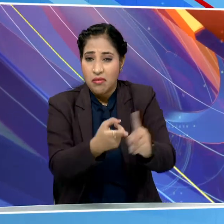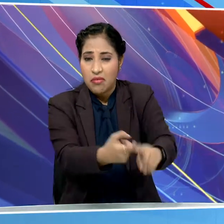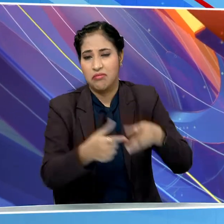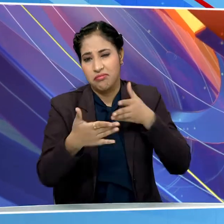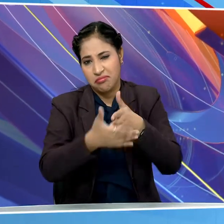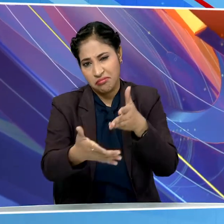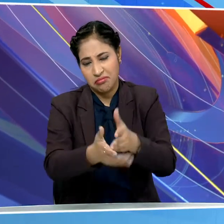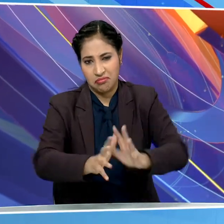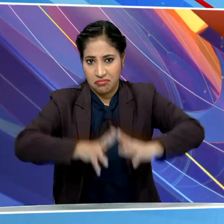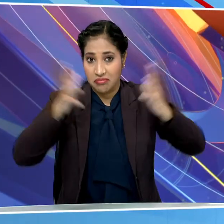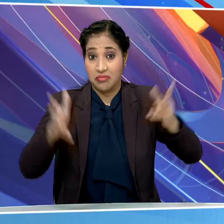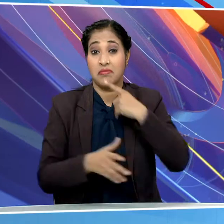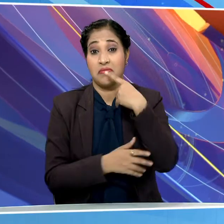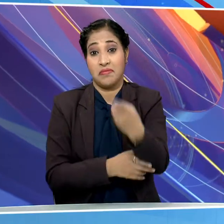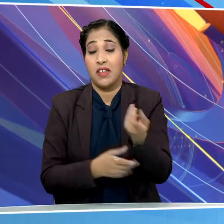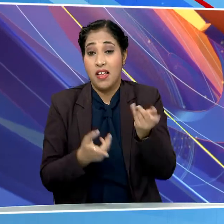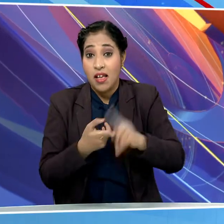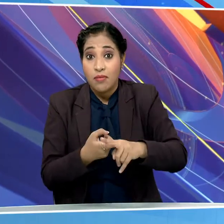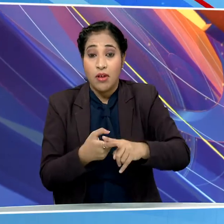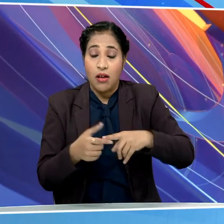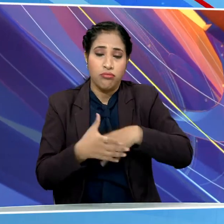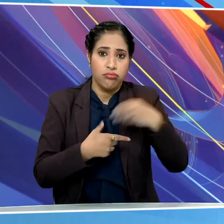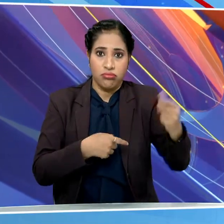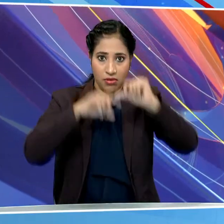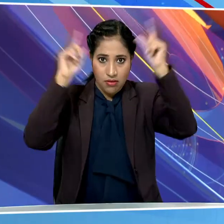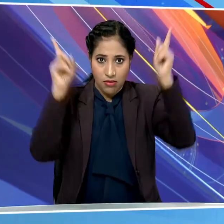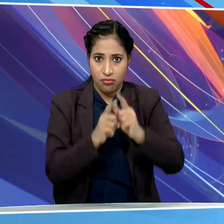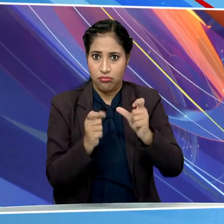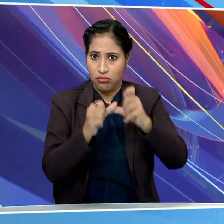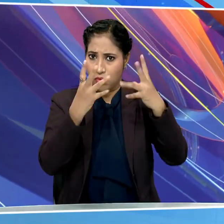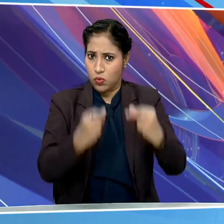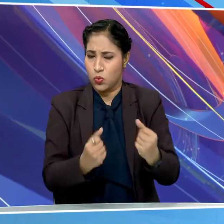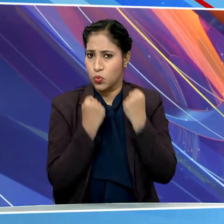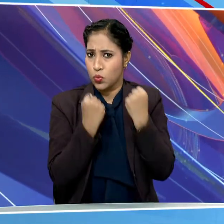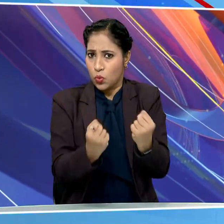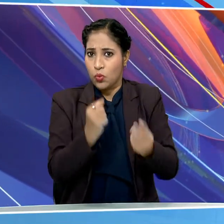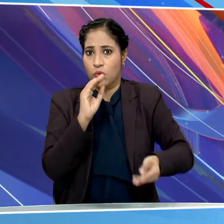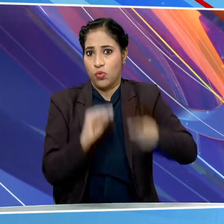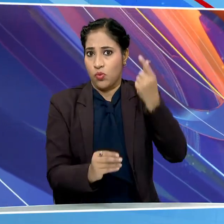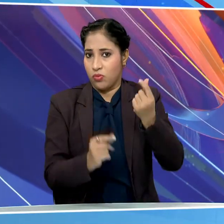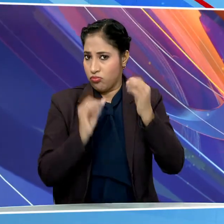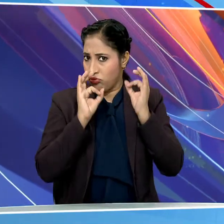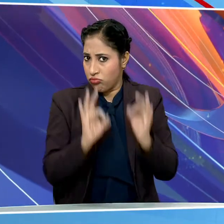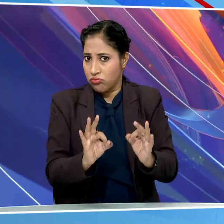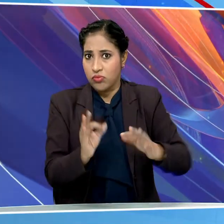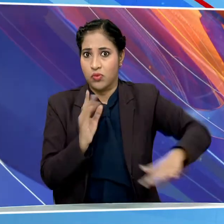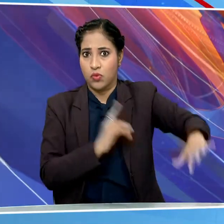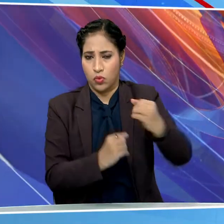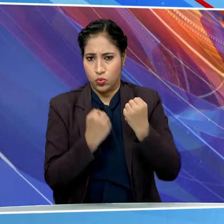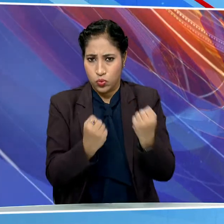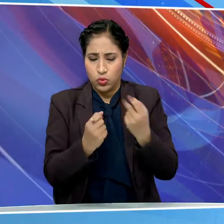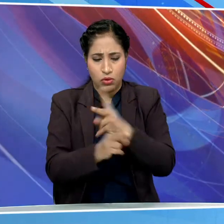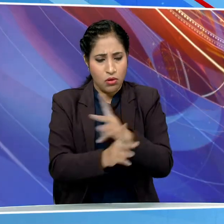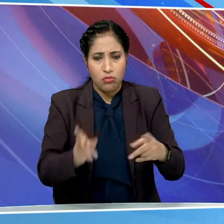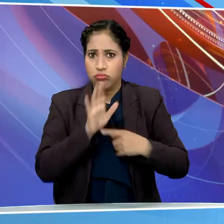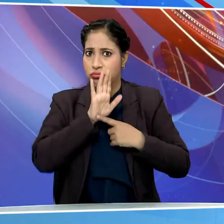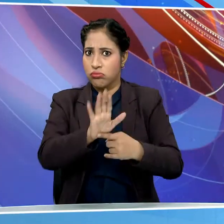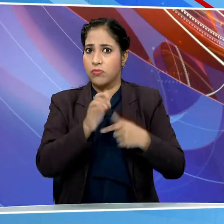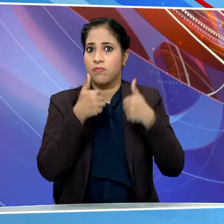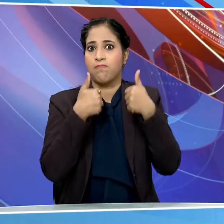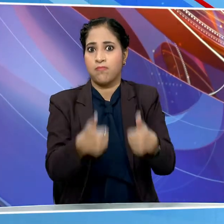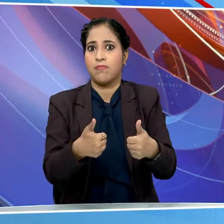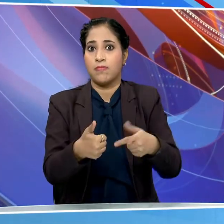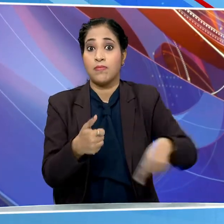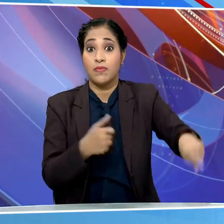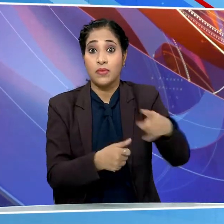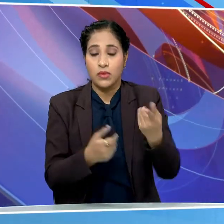थीं। इन चुनौतियों से निकलते हुए देश ने अर्थव्यवस्था को मजबूत करने के मामले में अपनी दमदार उपस्थिति दर्ज कराई